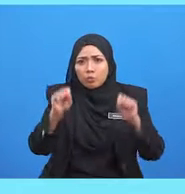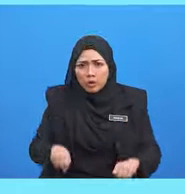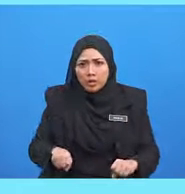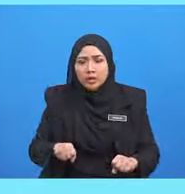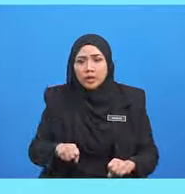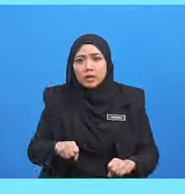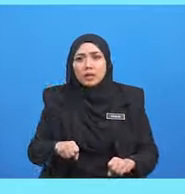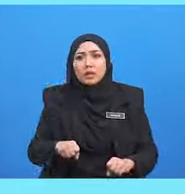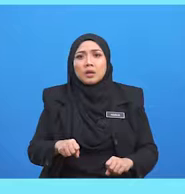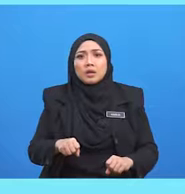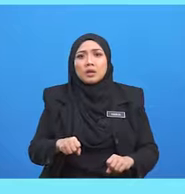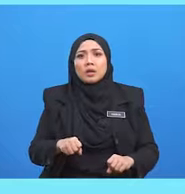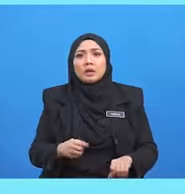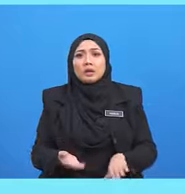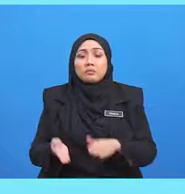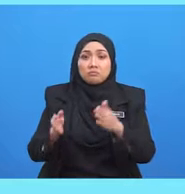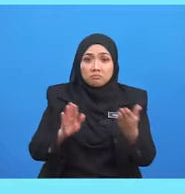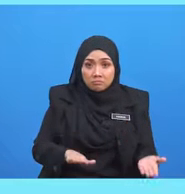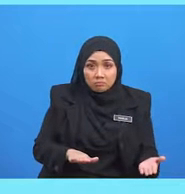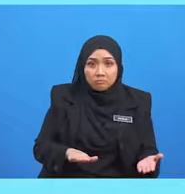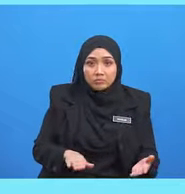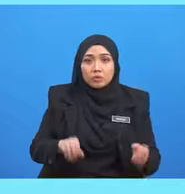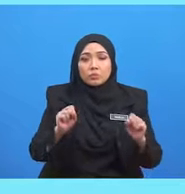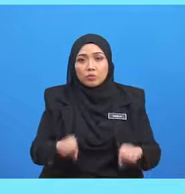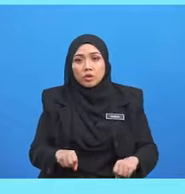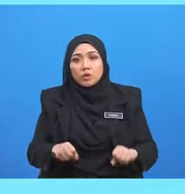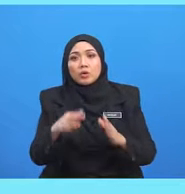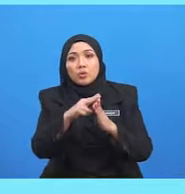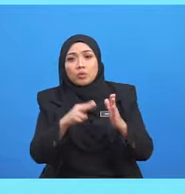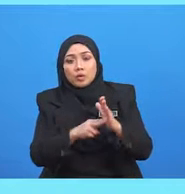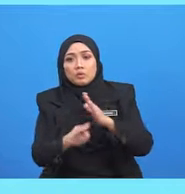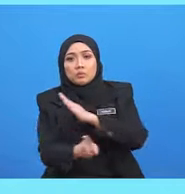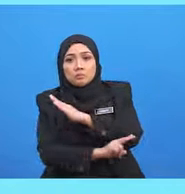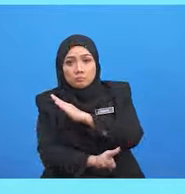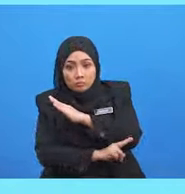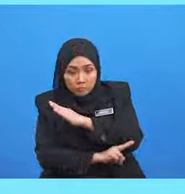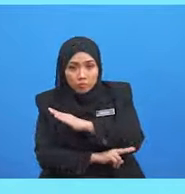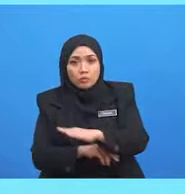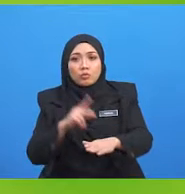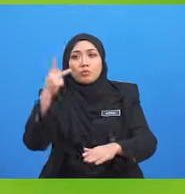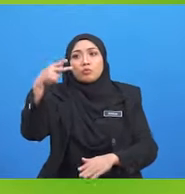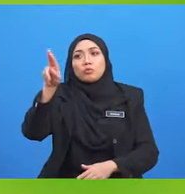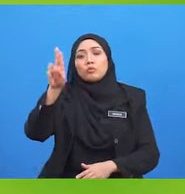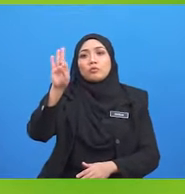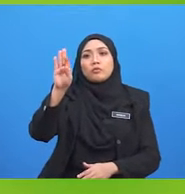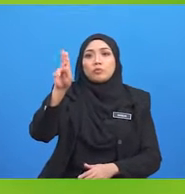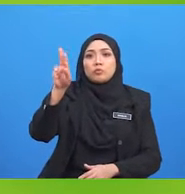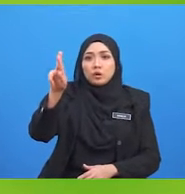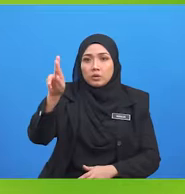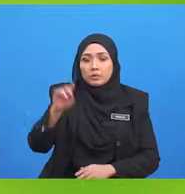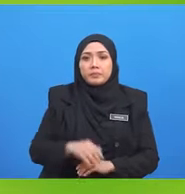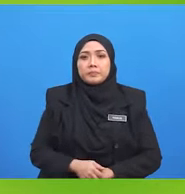hingga boleh mengancam nyawa dikecualikan daripada hukum kufur atau murtad. Murid-murid